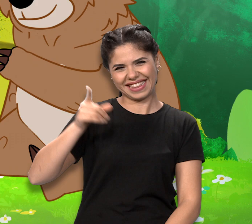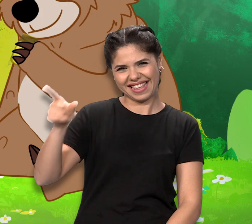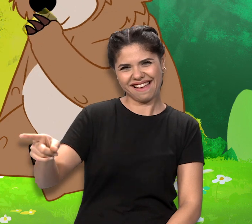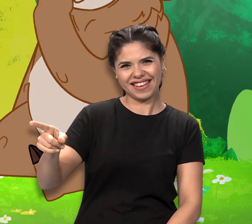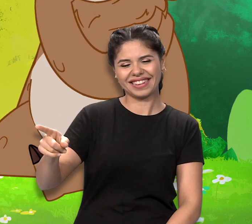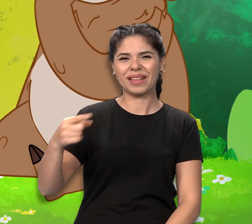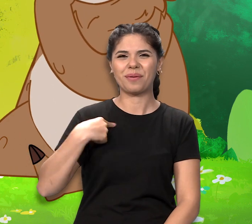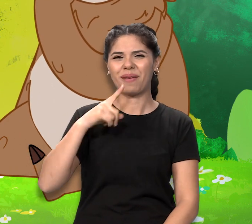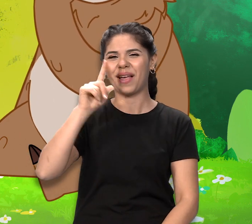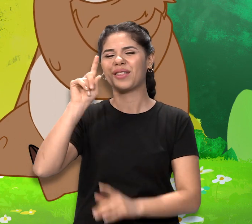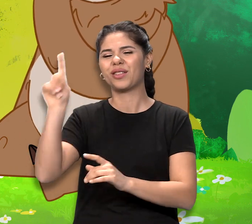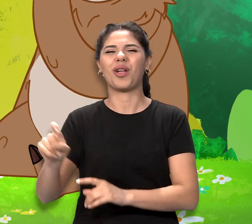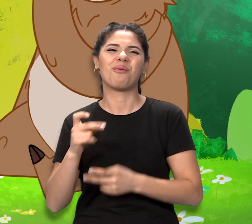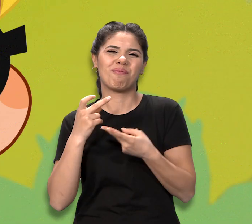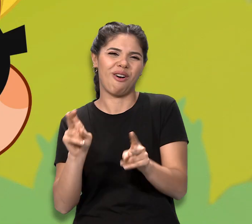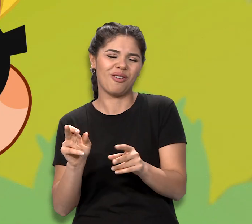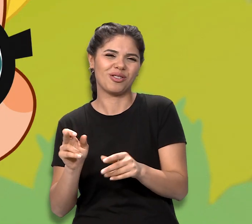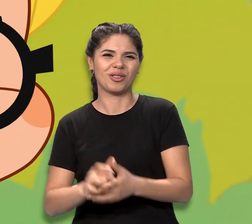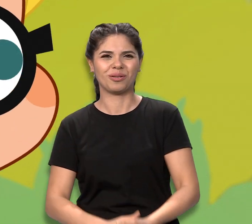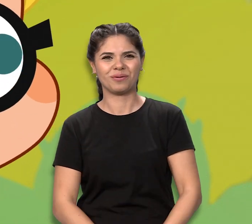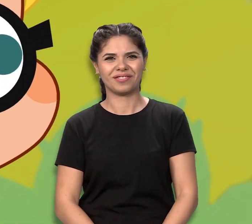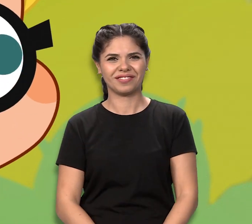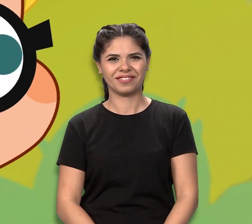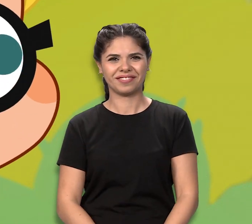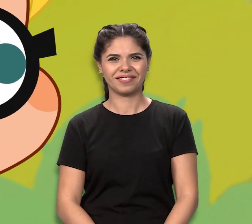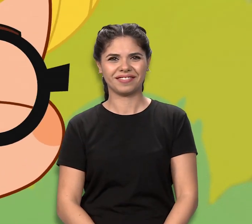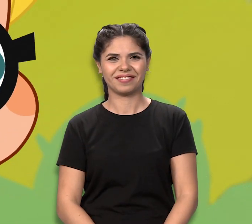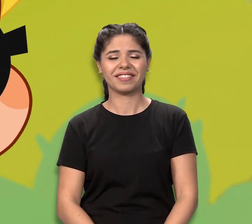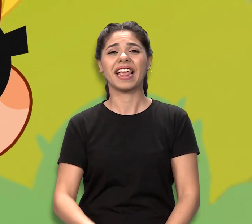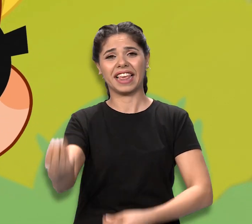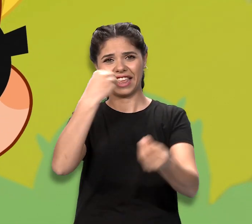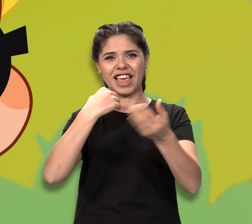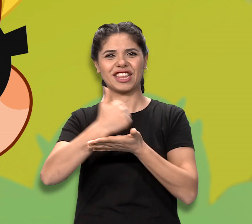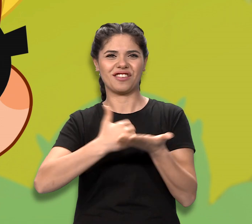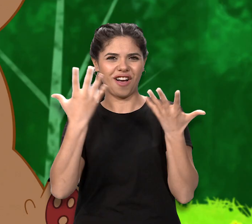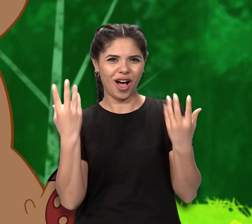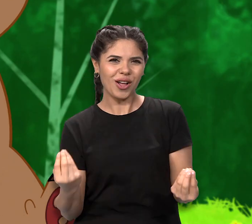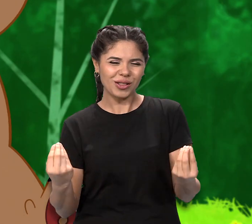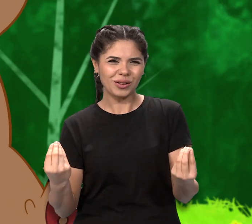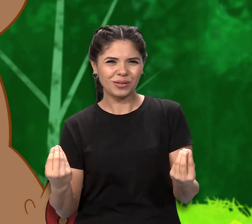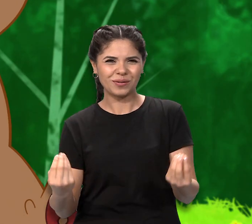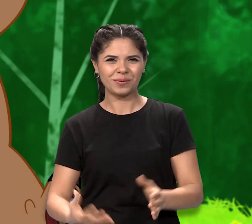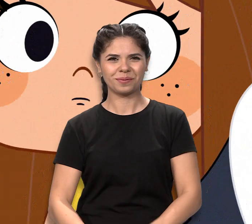İstersin tabii. Benimki de soru. Oo, ye ye, şifa olsun.